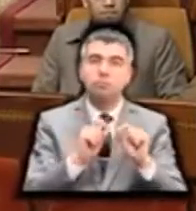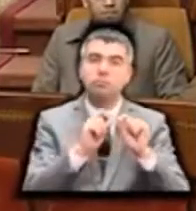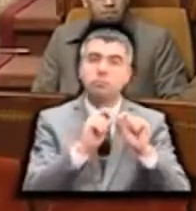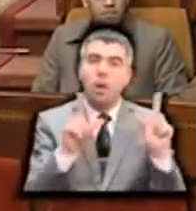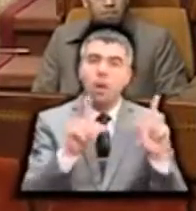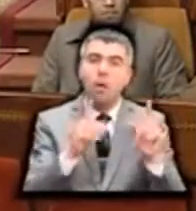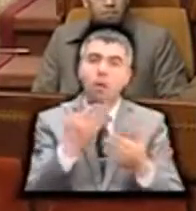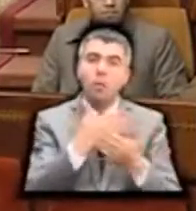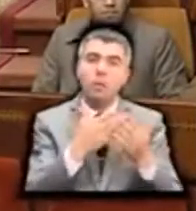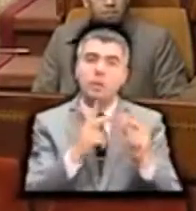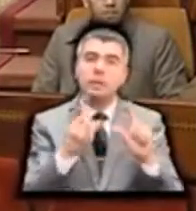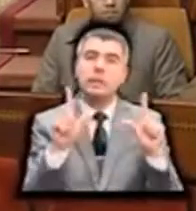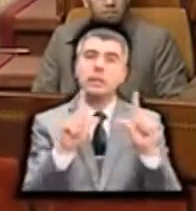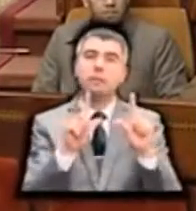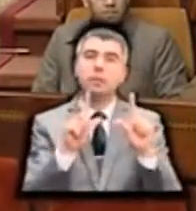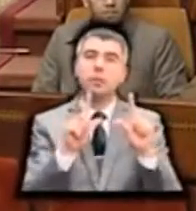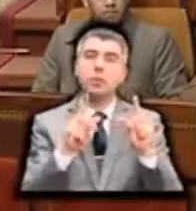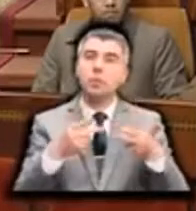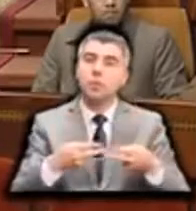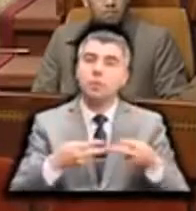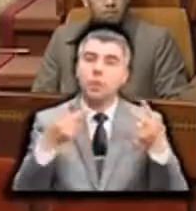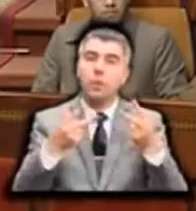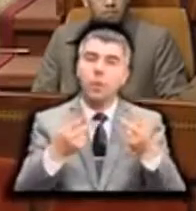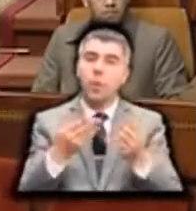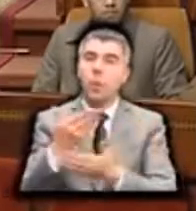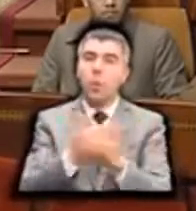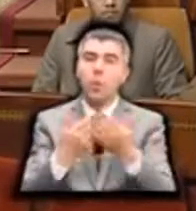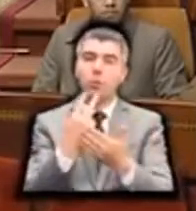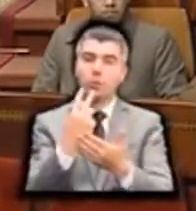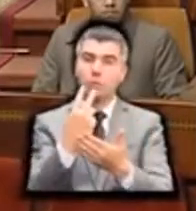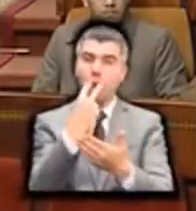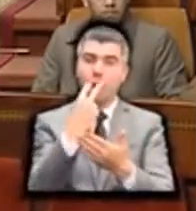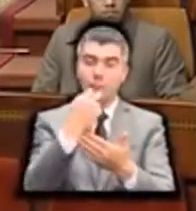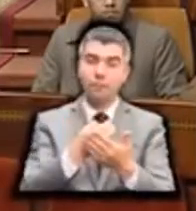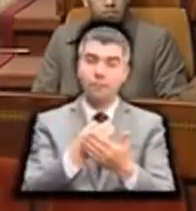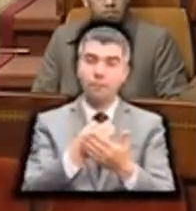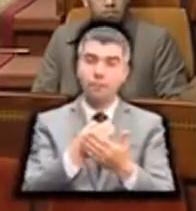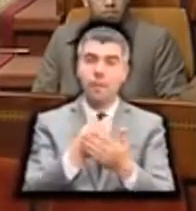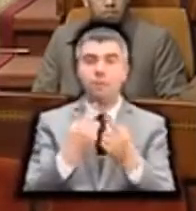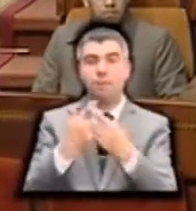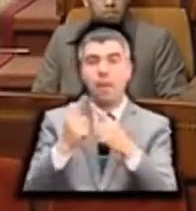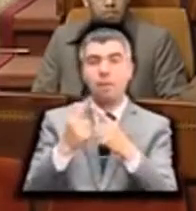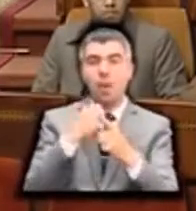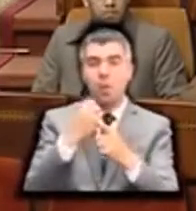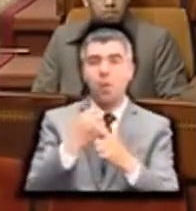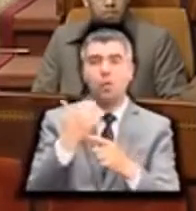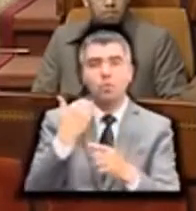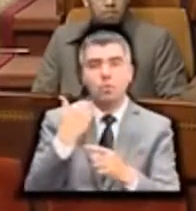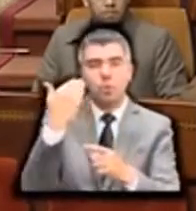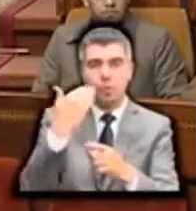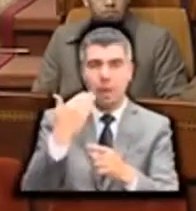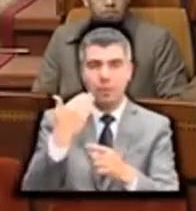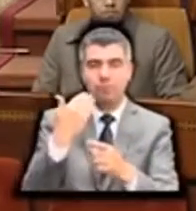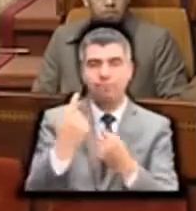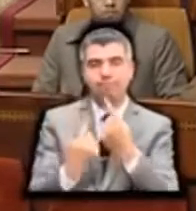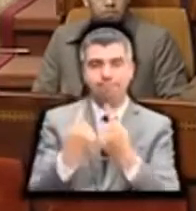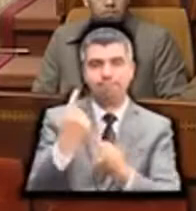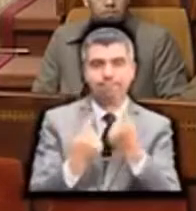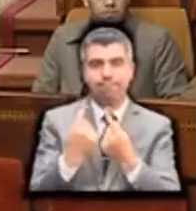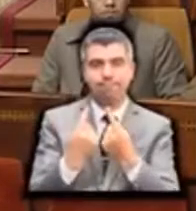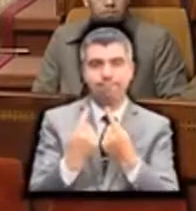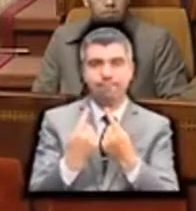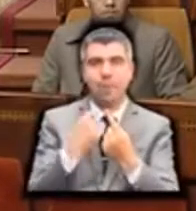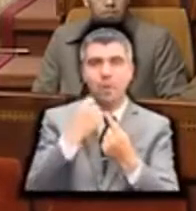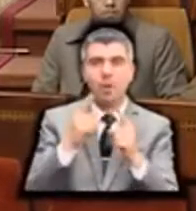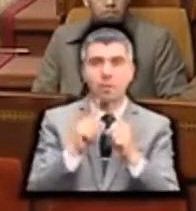للمواطنين والمواطنات اللي كاين أولويات اللي خصها تطرح. اليوم أعتقد لا مجال للمزايدات، أرجوكم. الناس